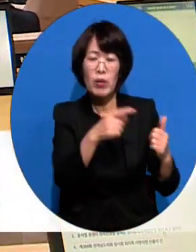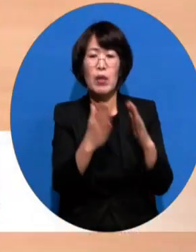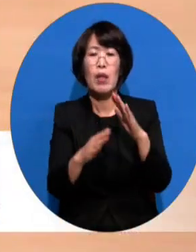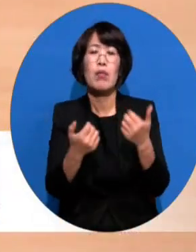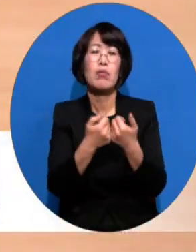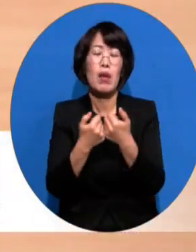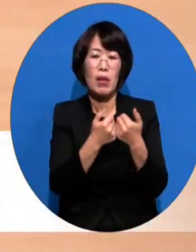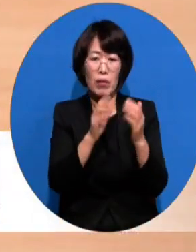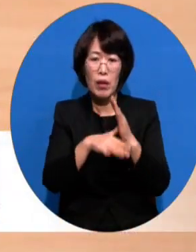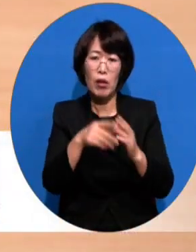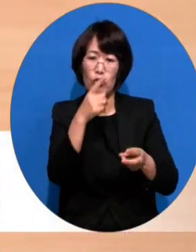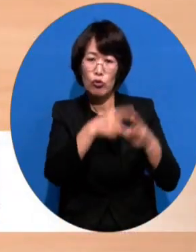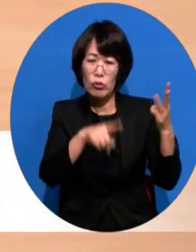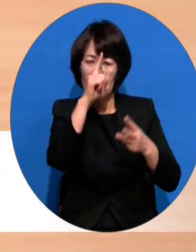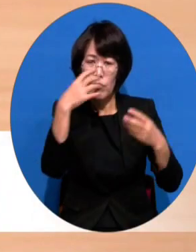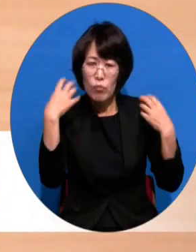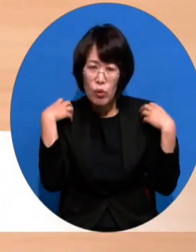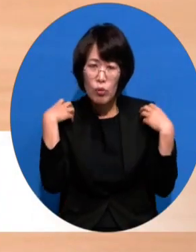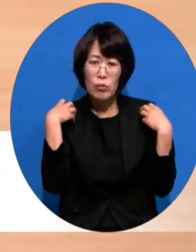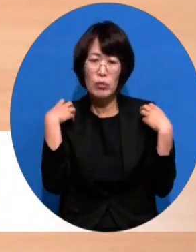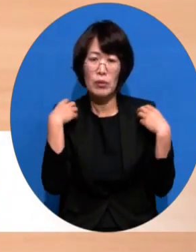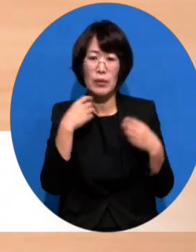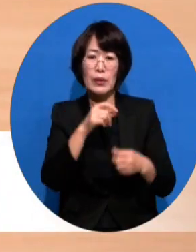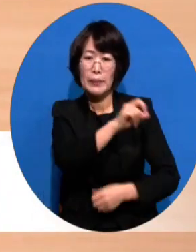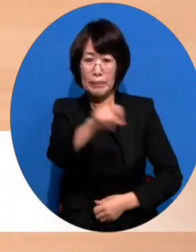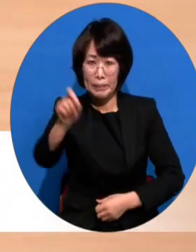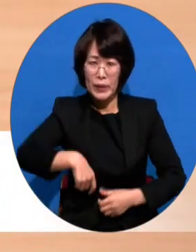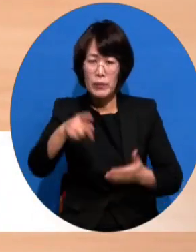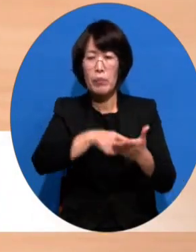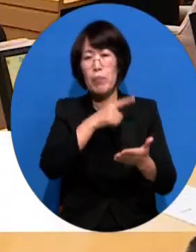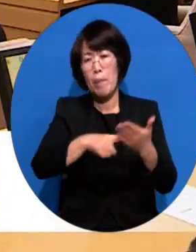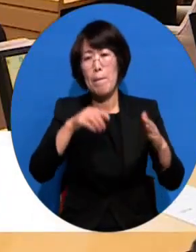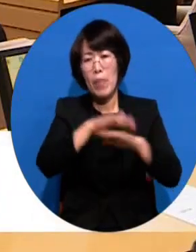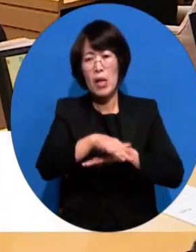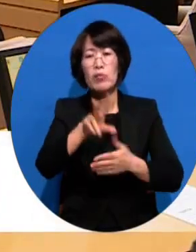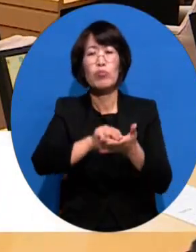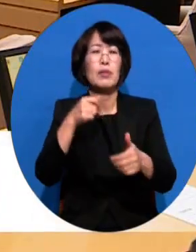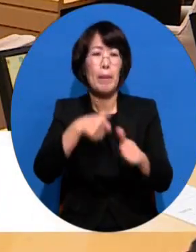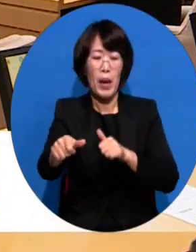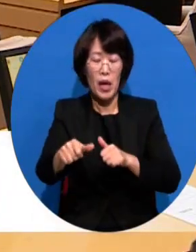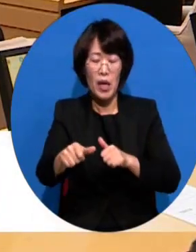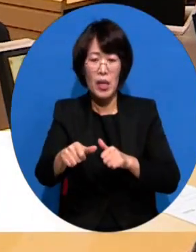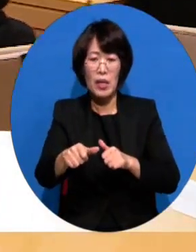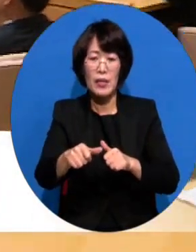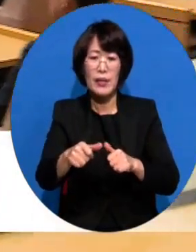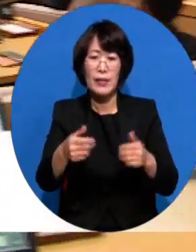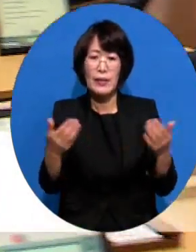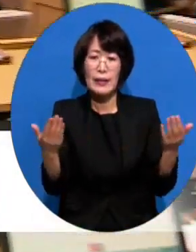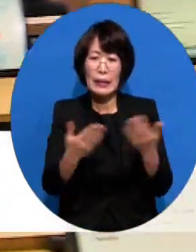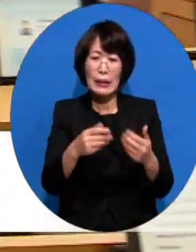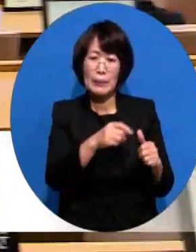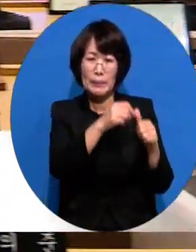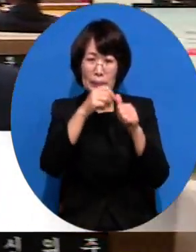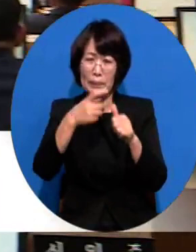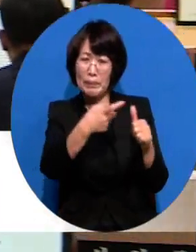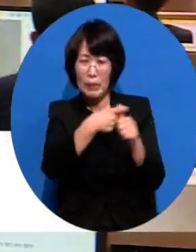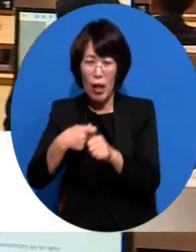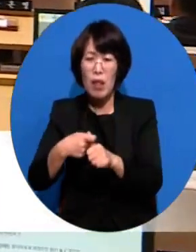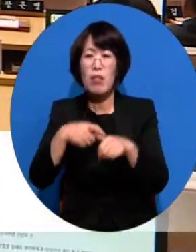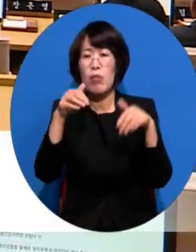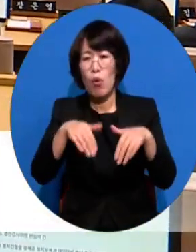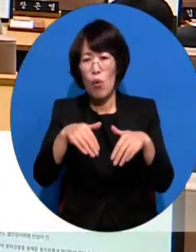본회의에서 윤석열 정부의 제3자 변제 문제를 지적하며 강제징용 배상안 철회 결의안을